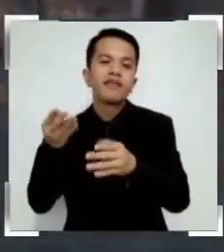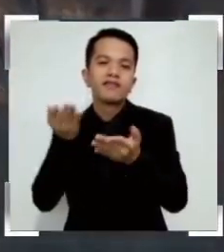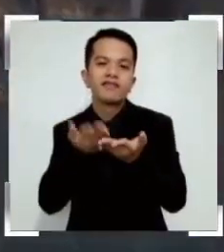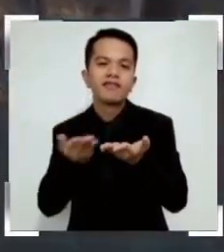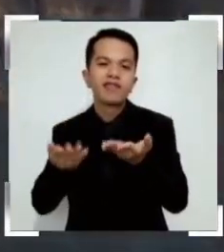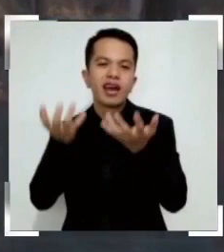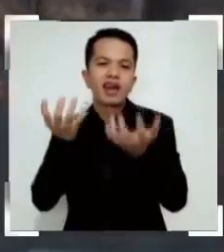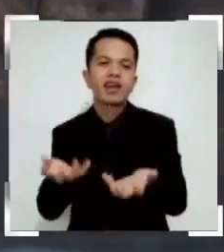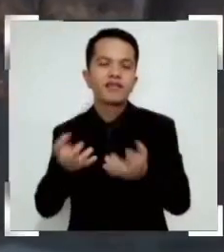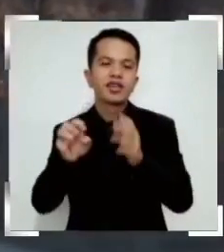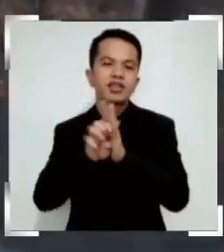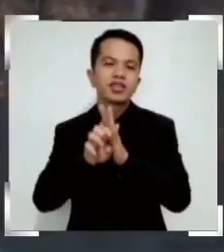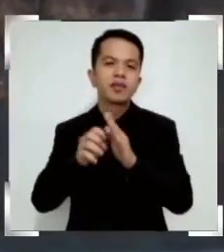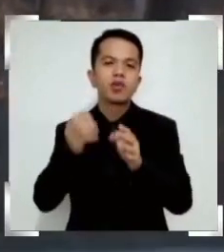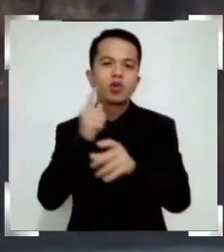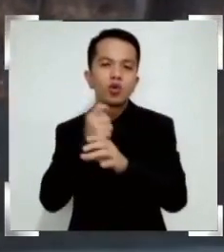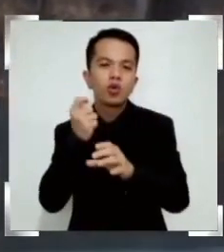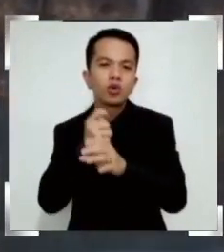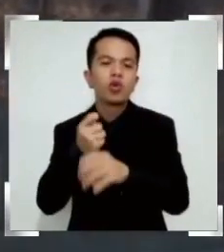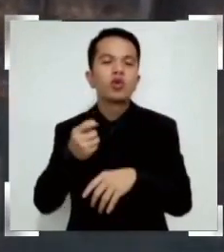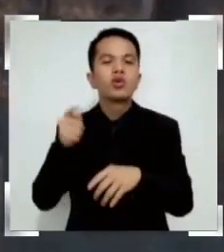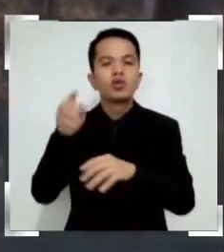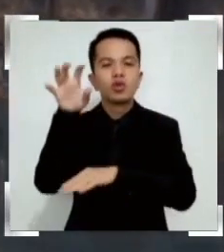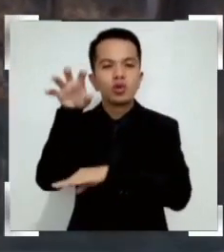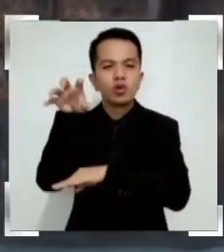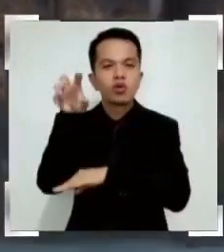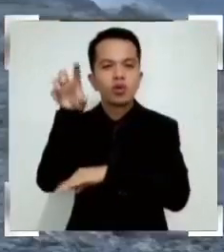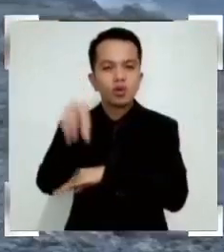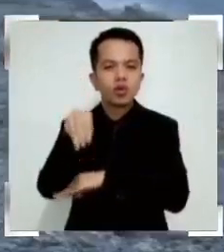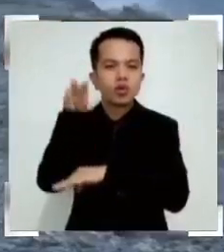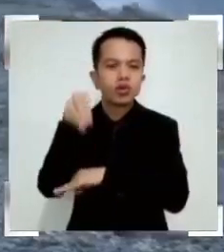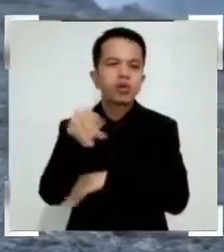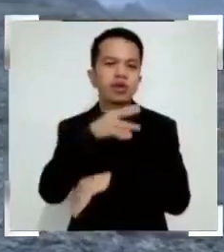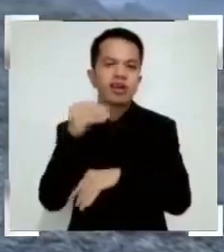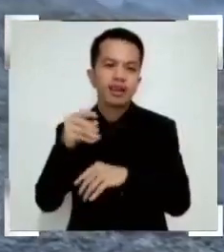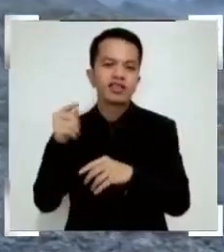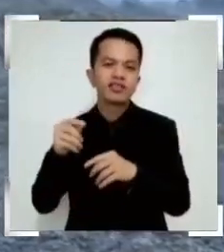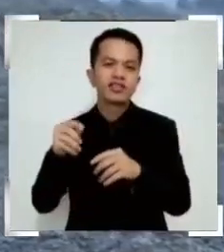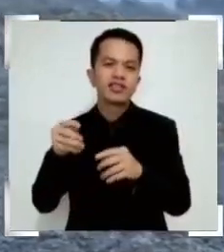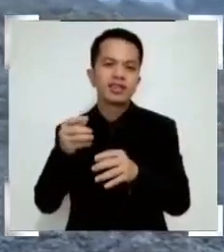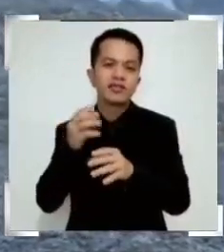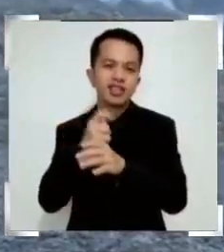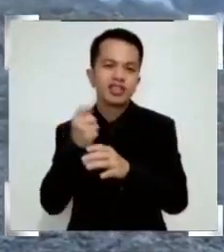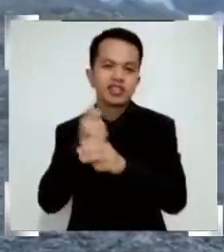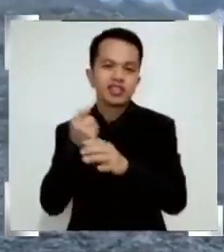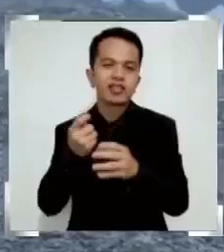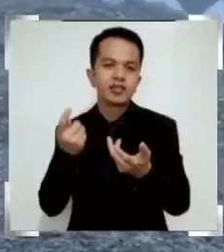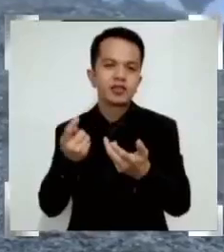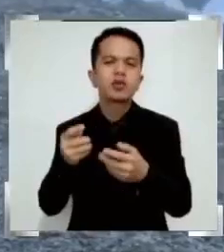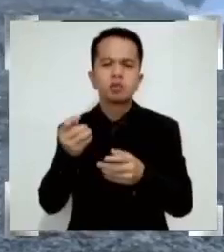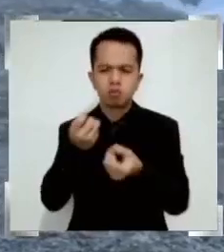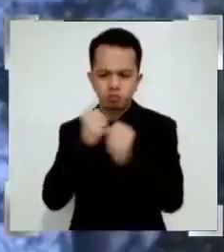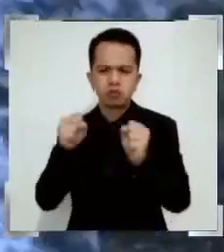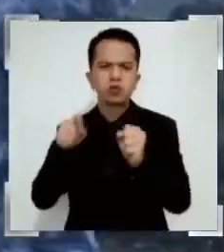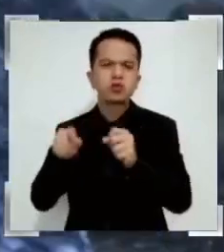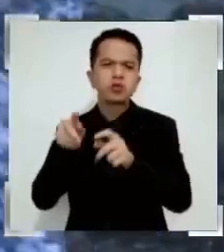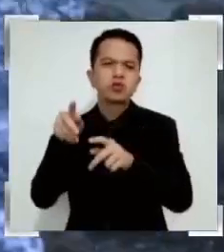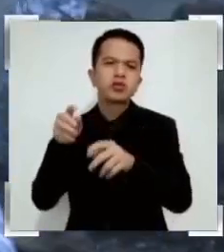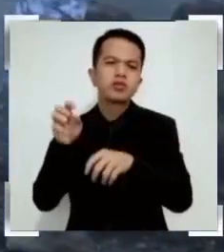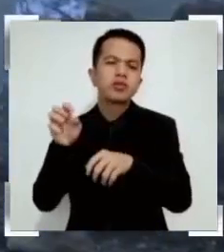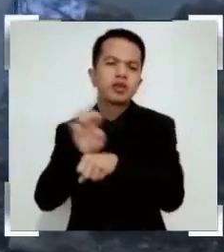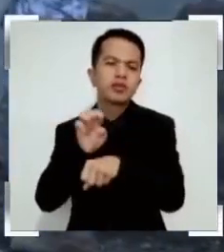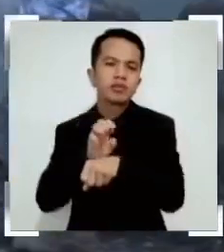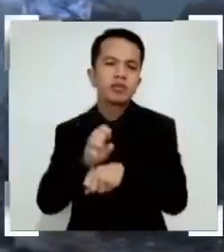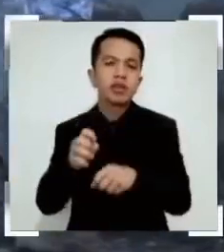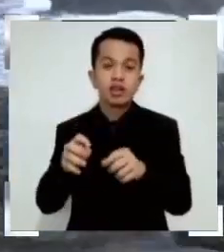truck, backhoe at cement mixer. Ligtas ang 10 tripulanteng nakasakay at wala pang napaulat na pagtagas ng langis